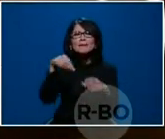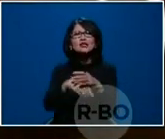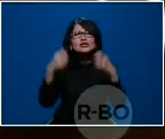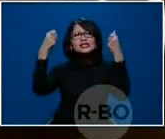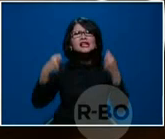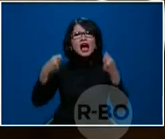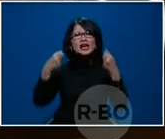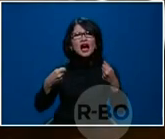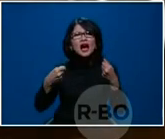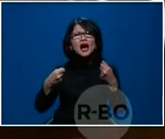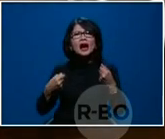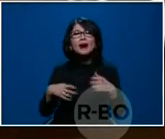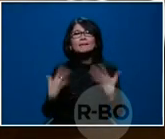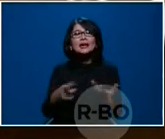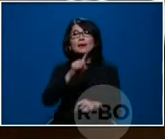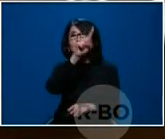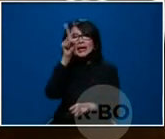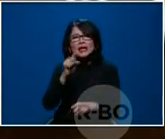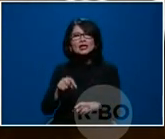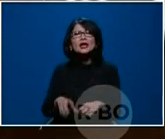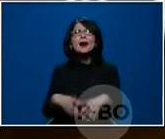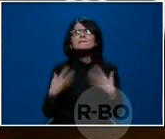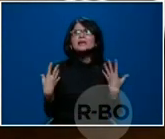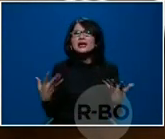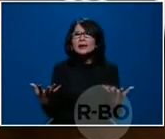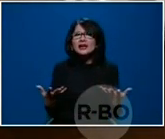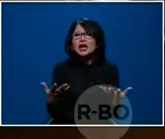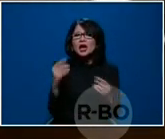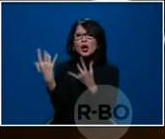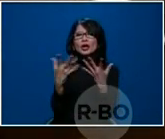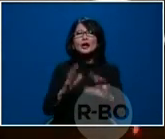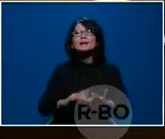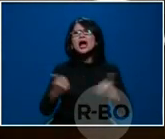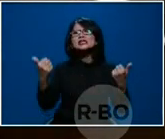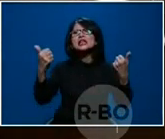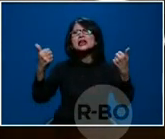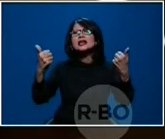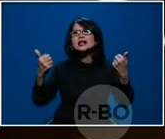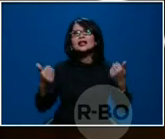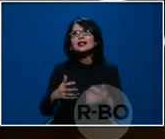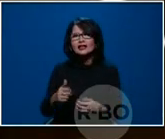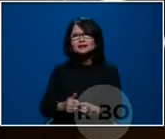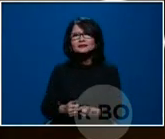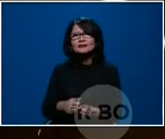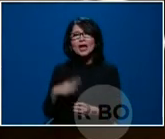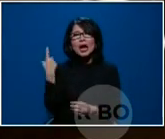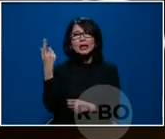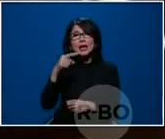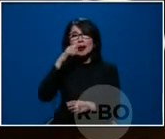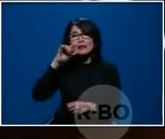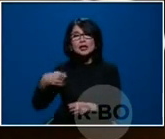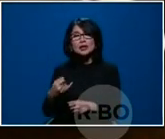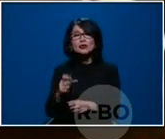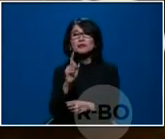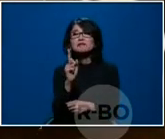Bagaimana pertanyaan kalau mereka berhasil tidak pernah ditanyakan tadi pemberdayaan RT RW R miliar Pak Jar pertama-tama menyampaikan